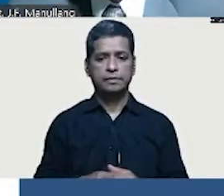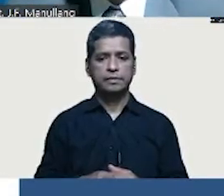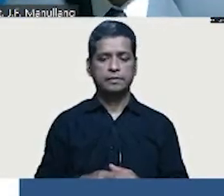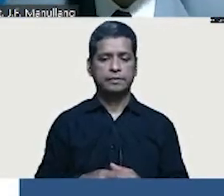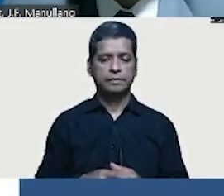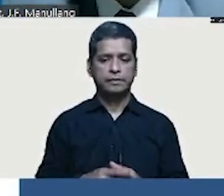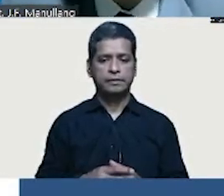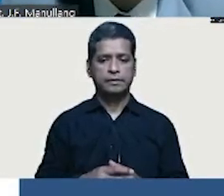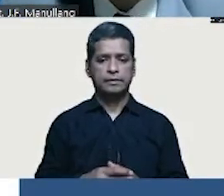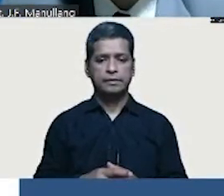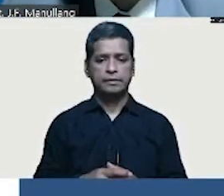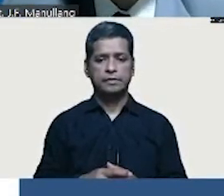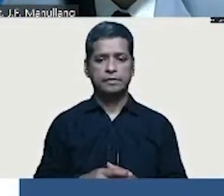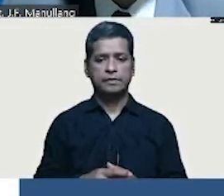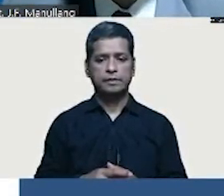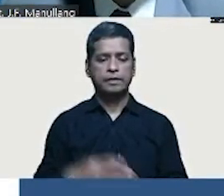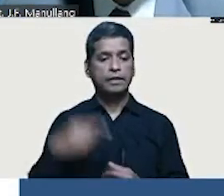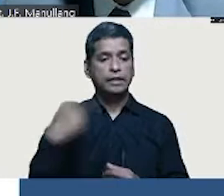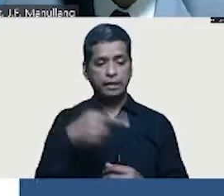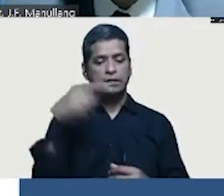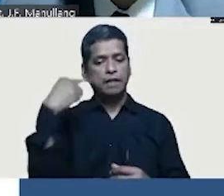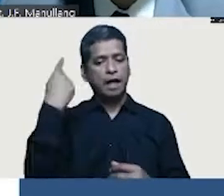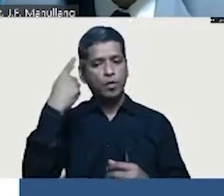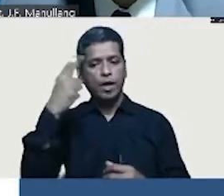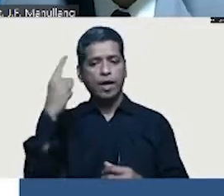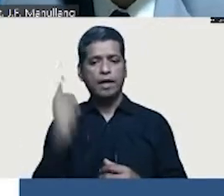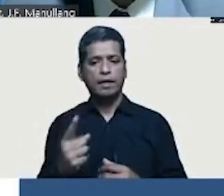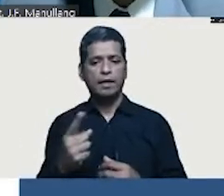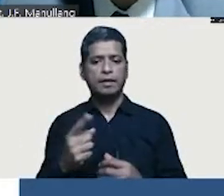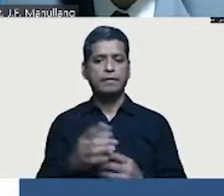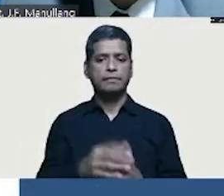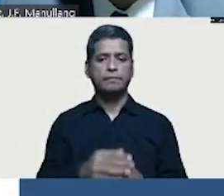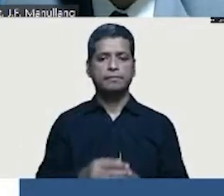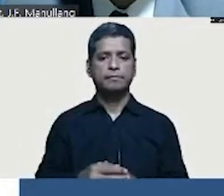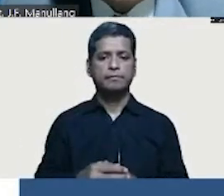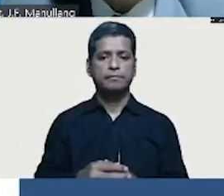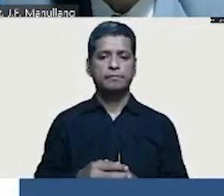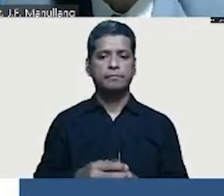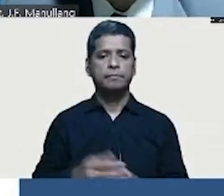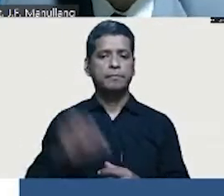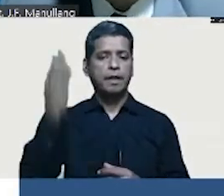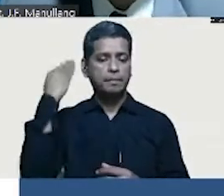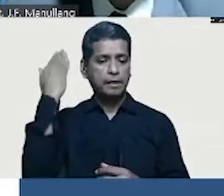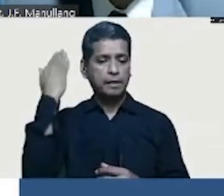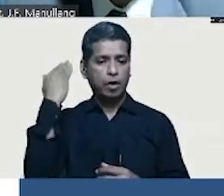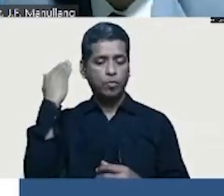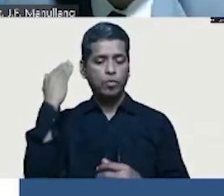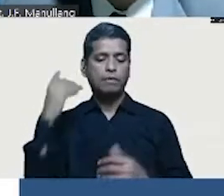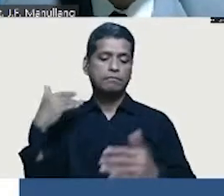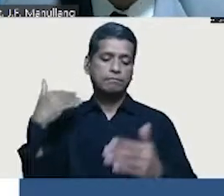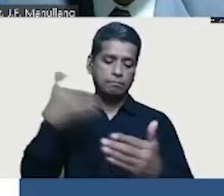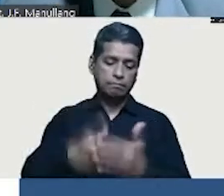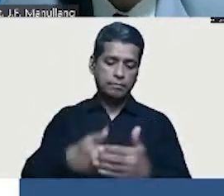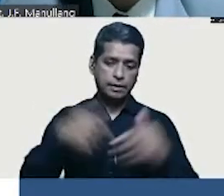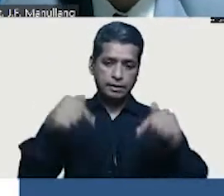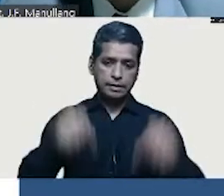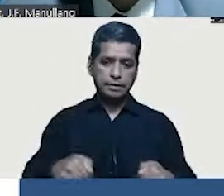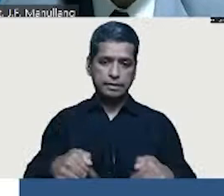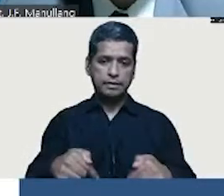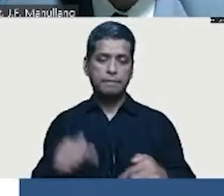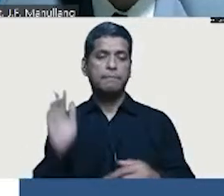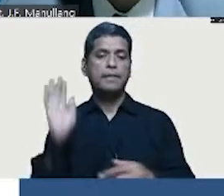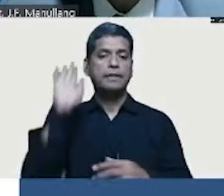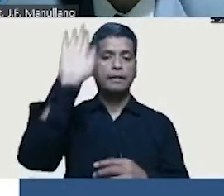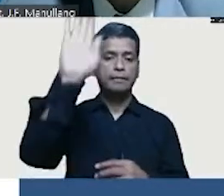dia selalu ada dan bagi dia masa lalu adalah masa kini dan masa mendatang jugalah masa ini